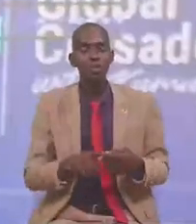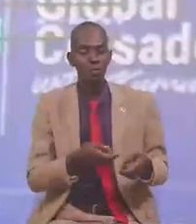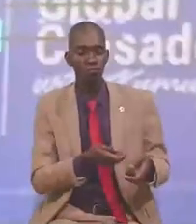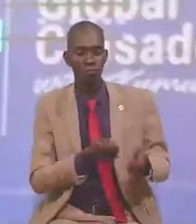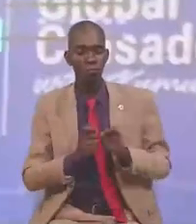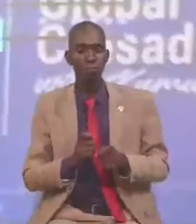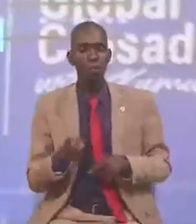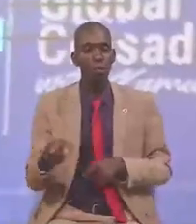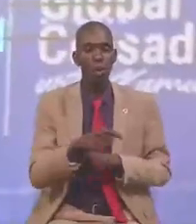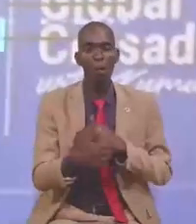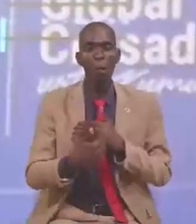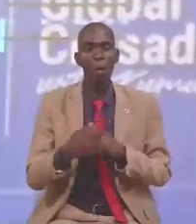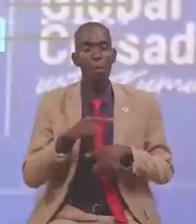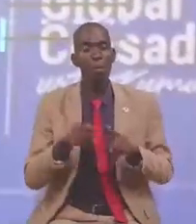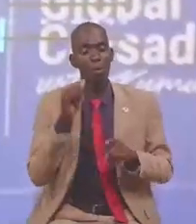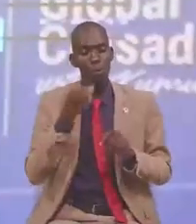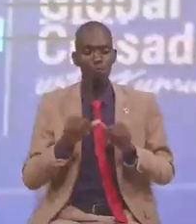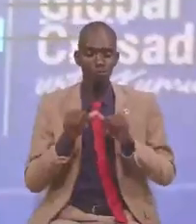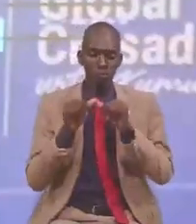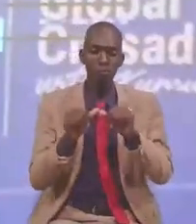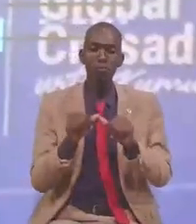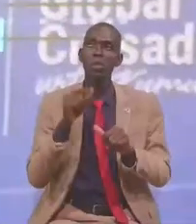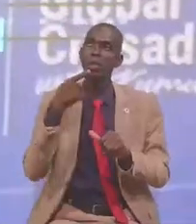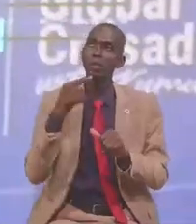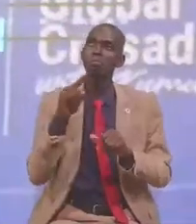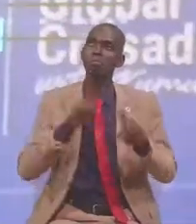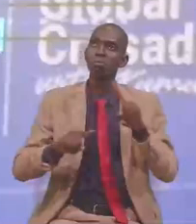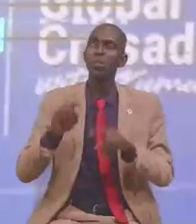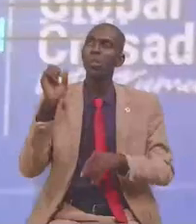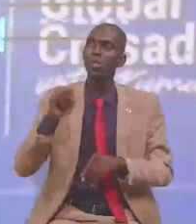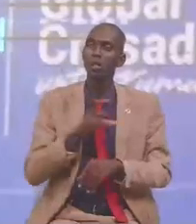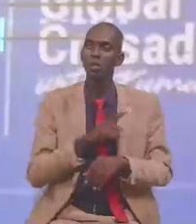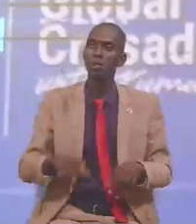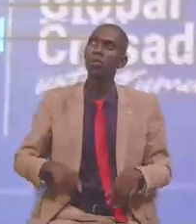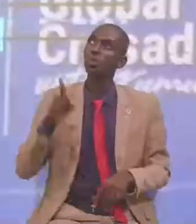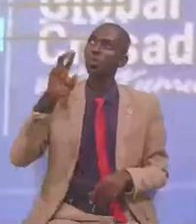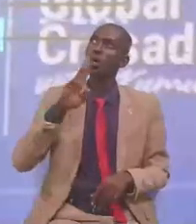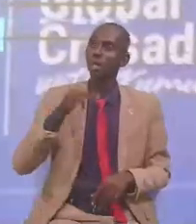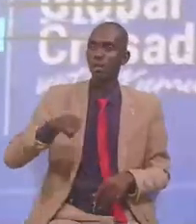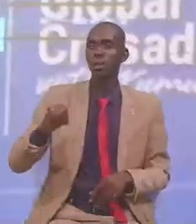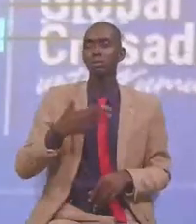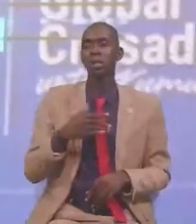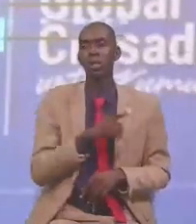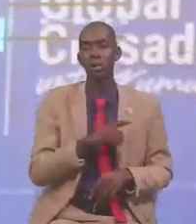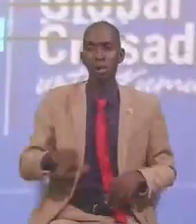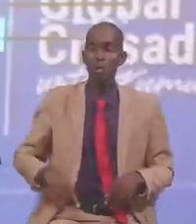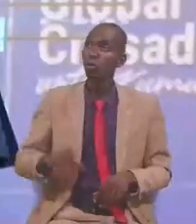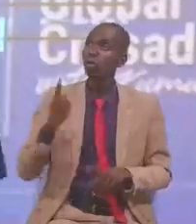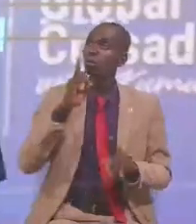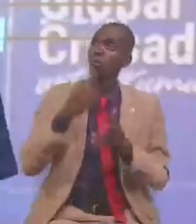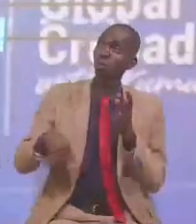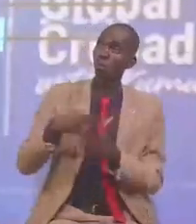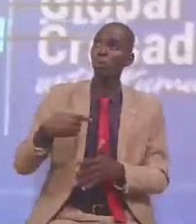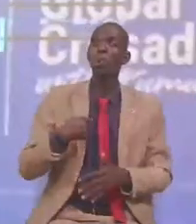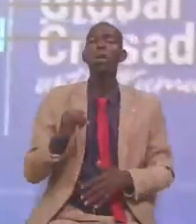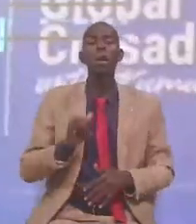de la repousser. Elle continue de dire, oui Seigneur, tu es mon Seigneur, j'ai entendu cela, tu es mon Seigneur, j'ai entendu